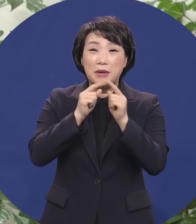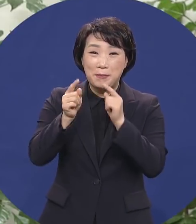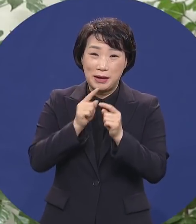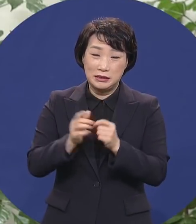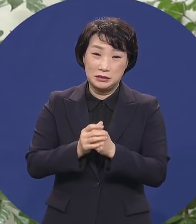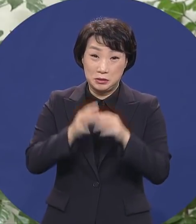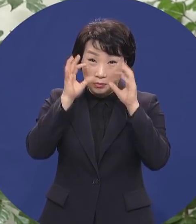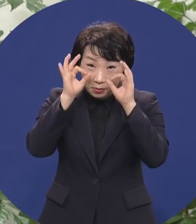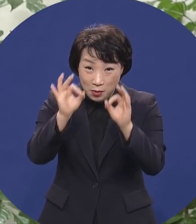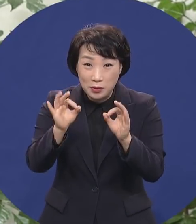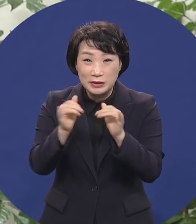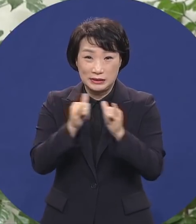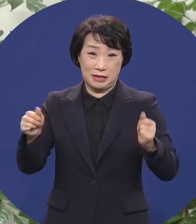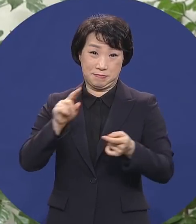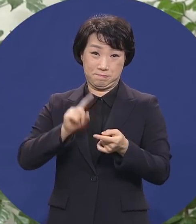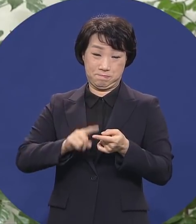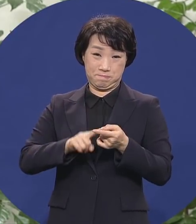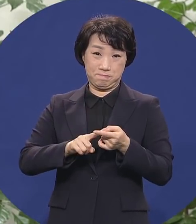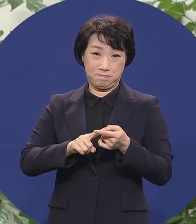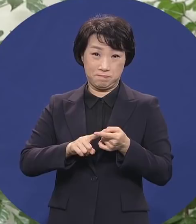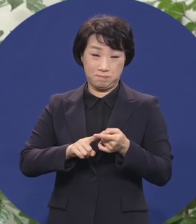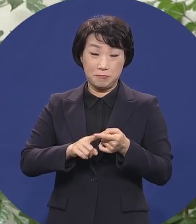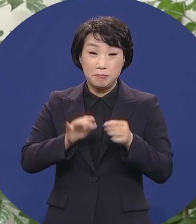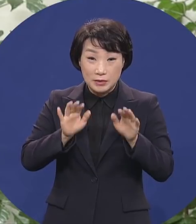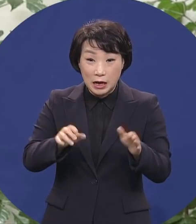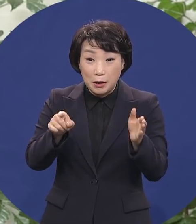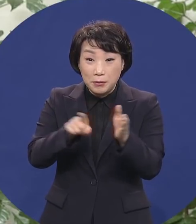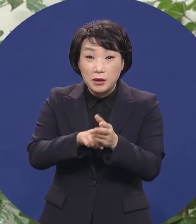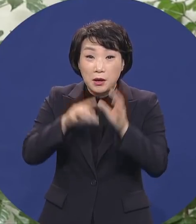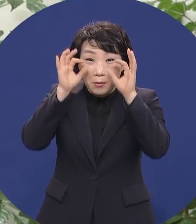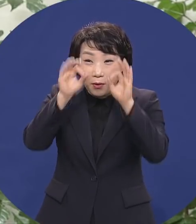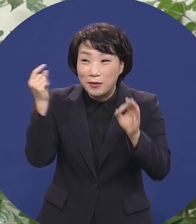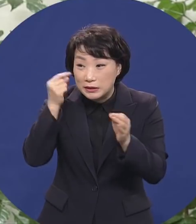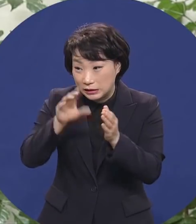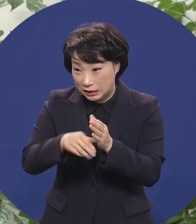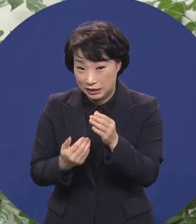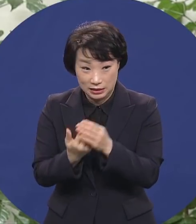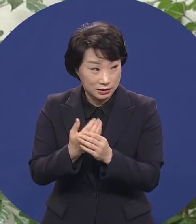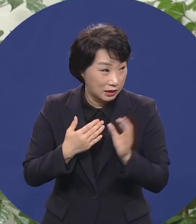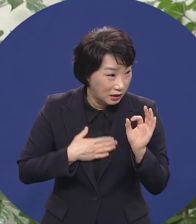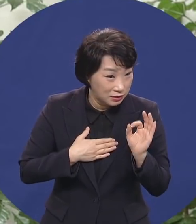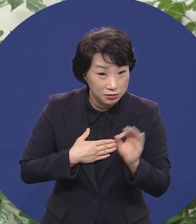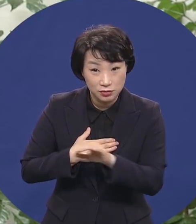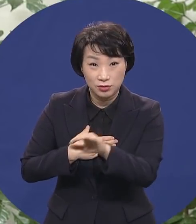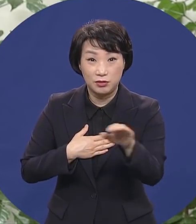말씀을 들은 자답게, 믿음은 들음에서 나나니.